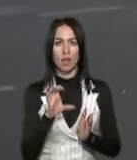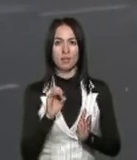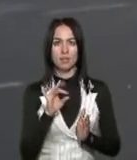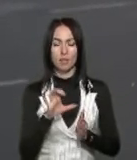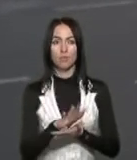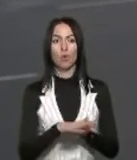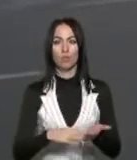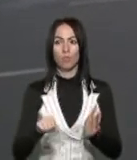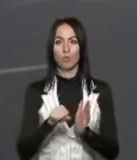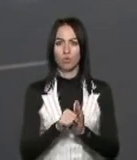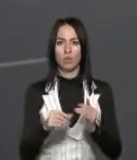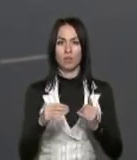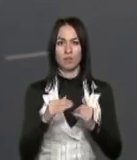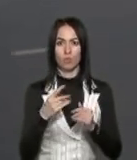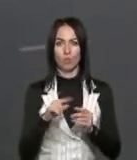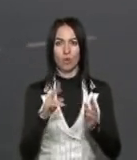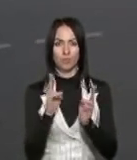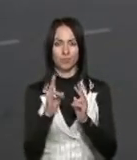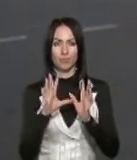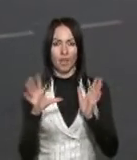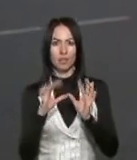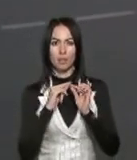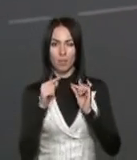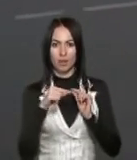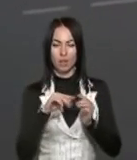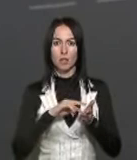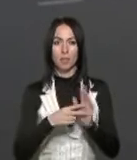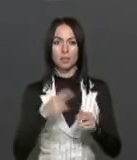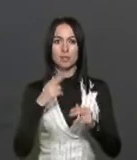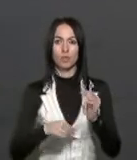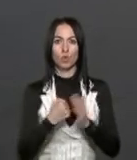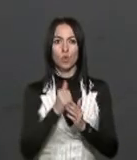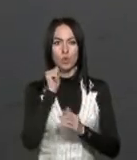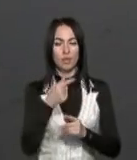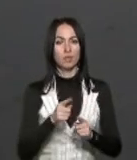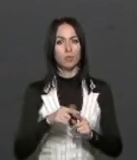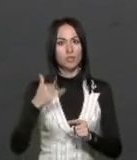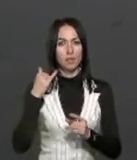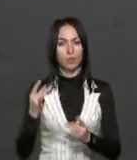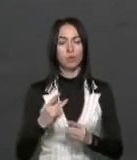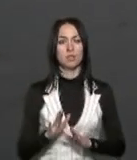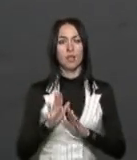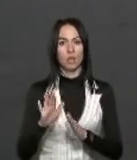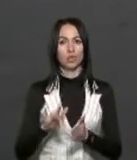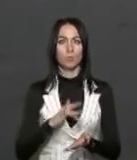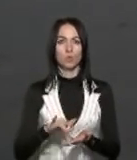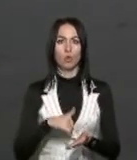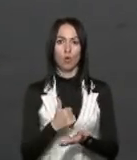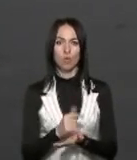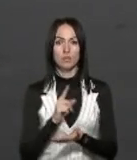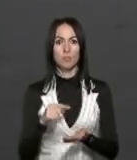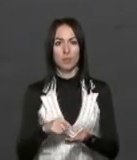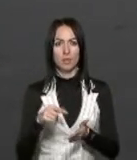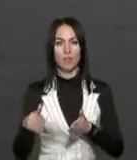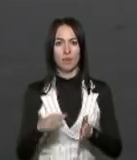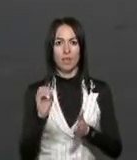підключати наземні контактні мережі. Завершити роботи планують до завтра. Про це телефоном розповів заступник міського голови з питань інфраструктури